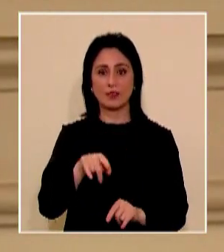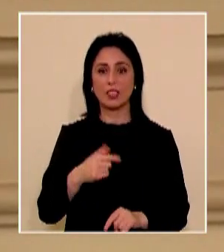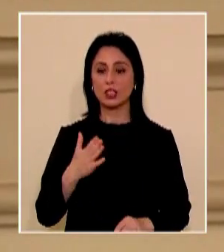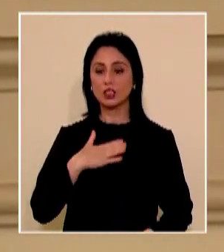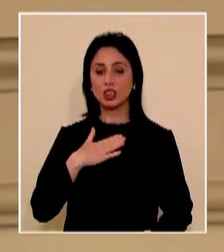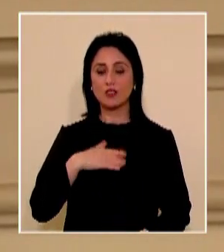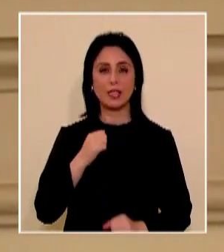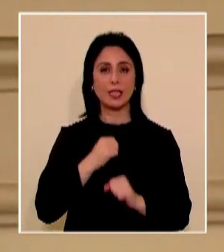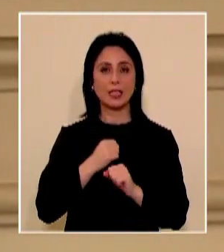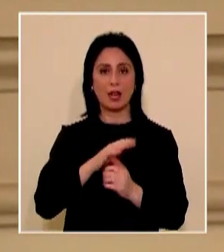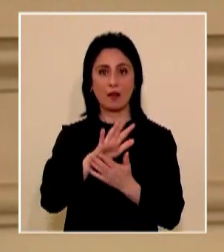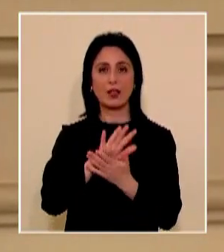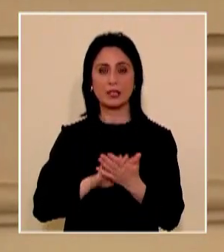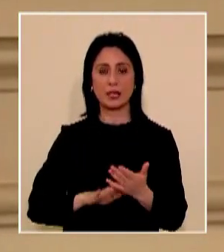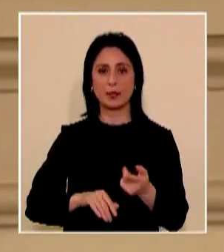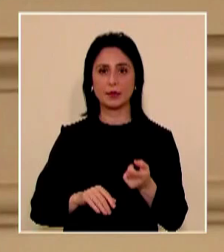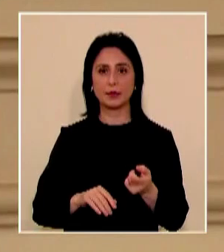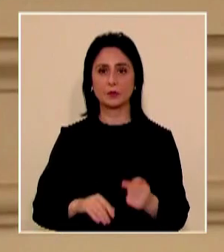sprawę